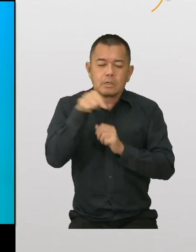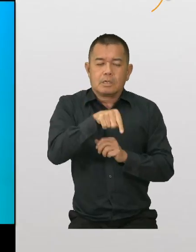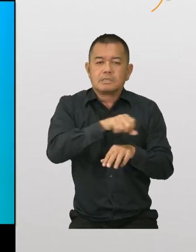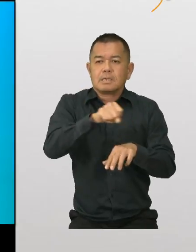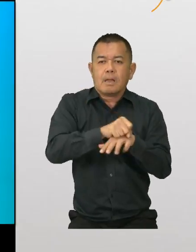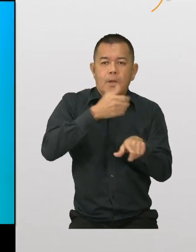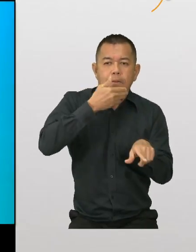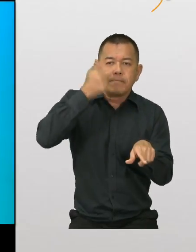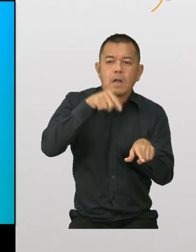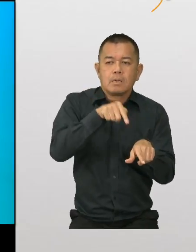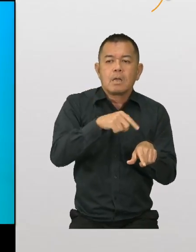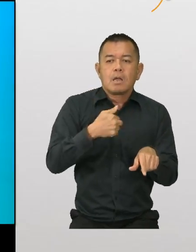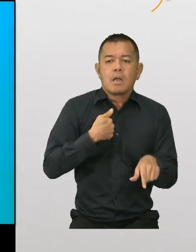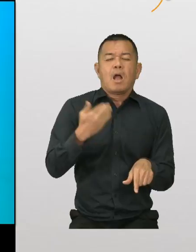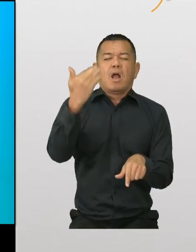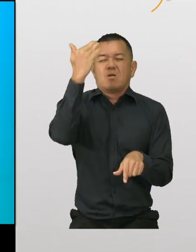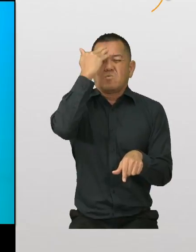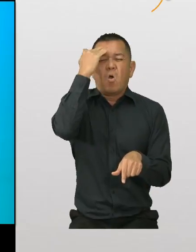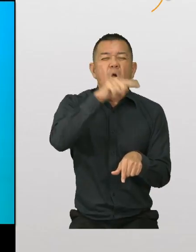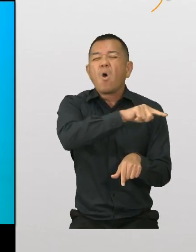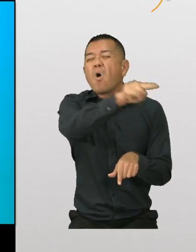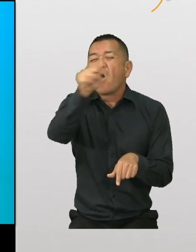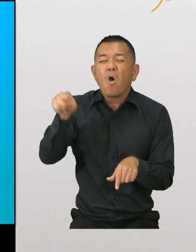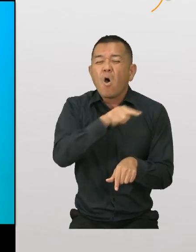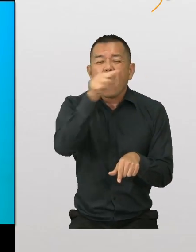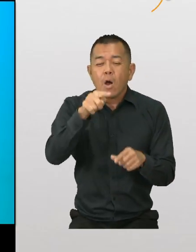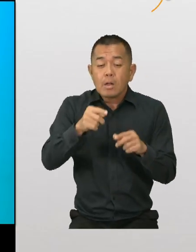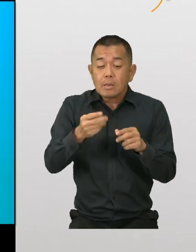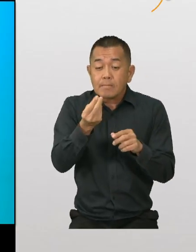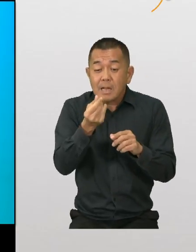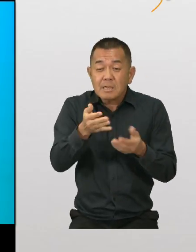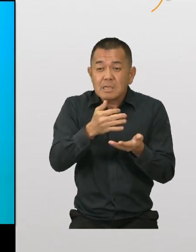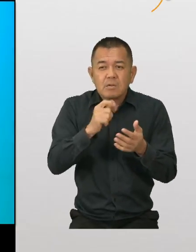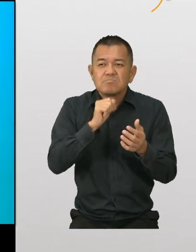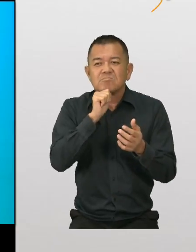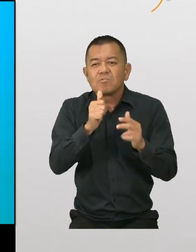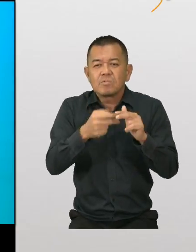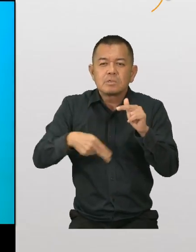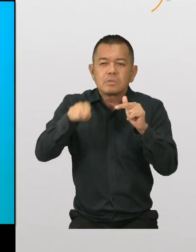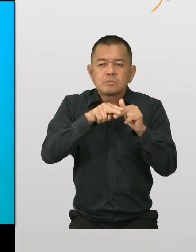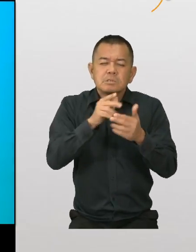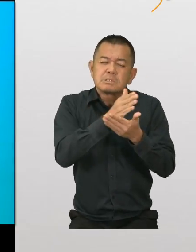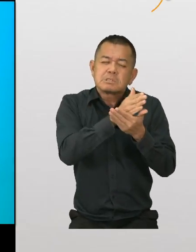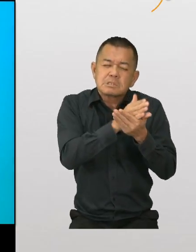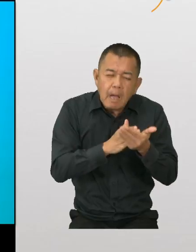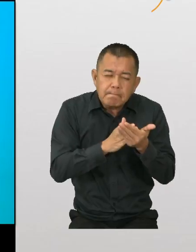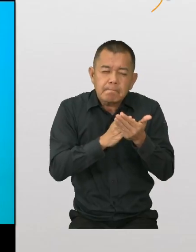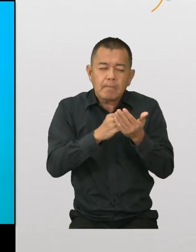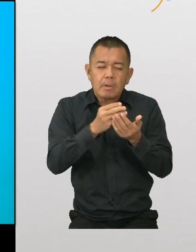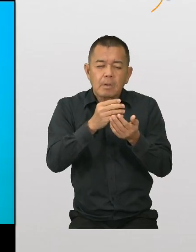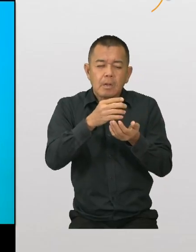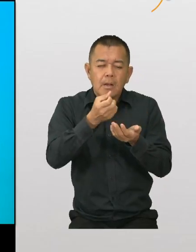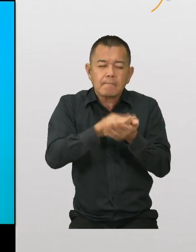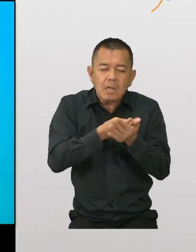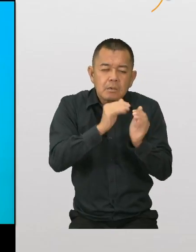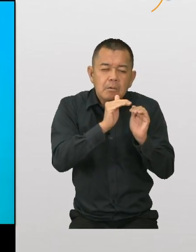not everyone's wages grew. 有的 For 薪 some, 水没有增加， wages 还有 have 一些因为 stagnated. 经济转型， Others worry about losing